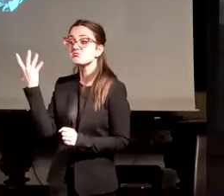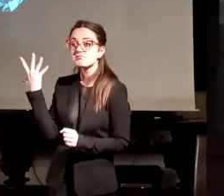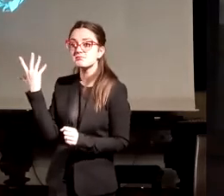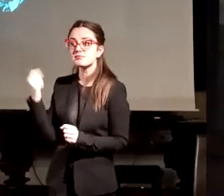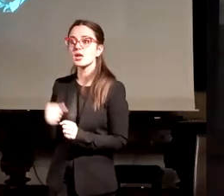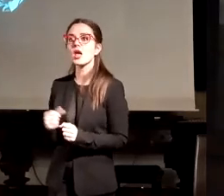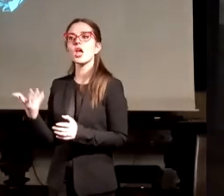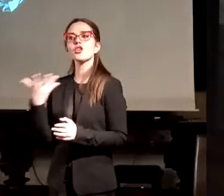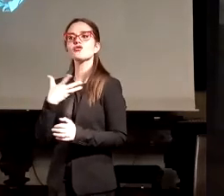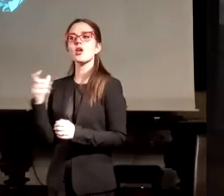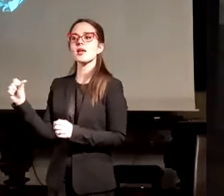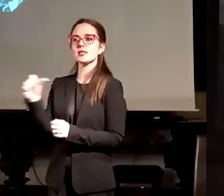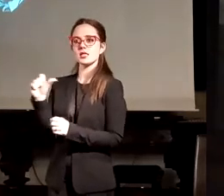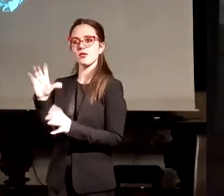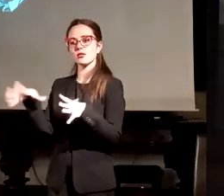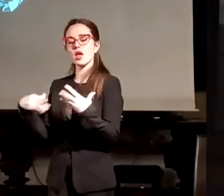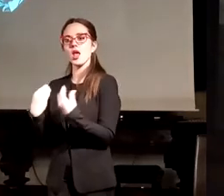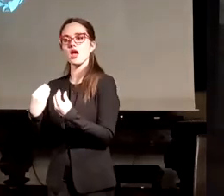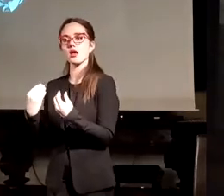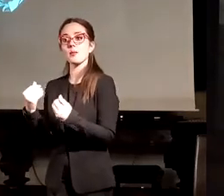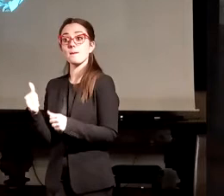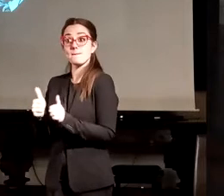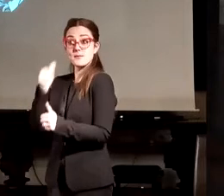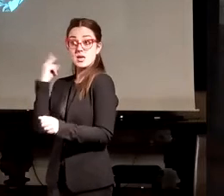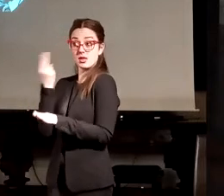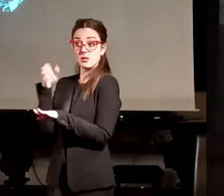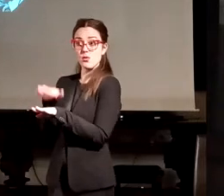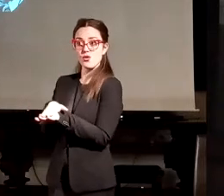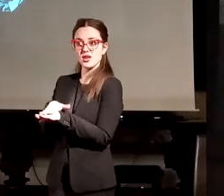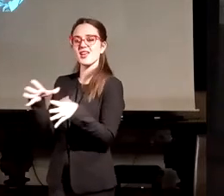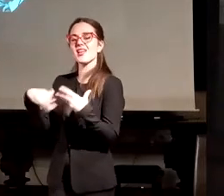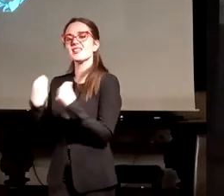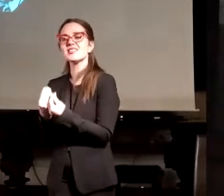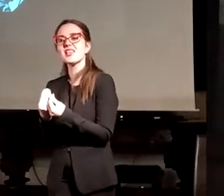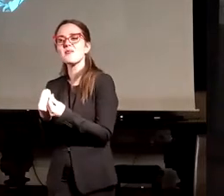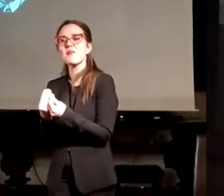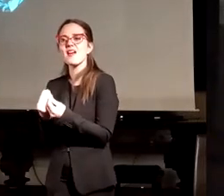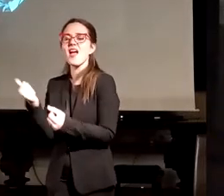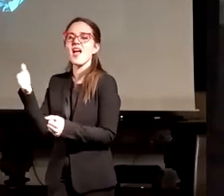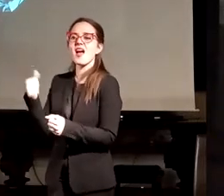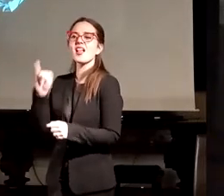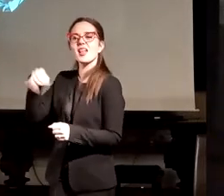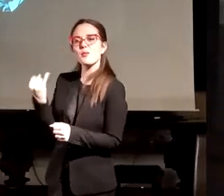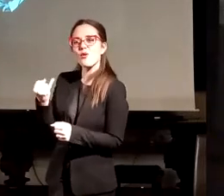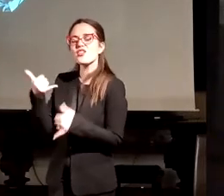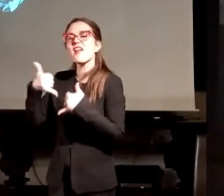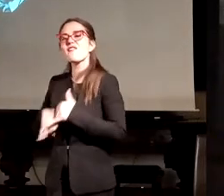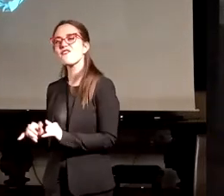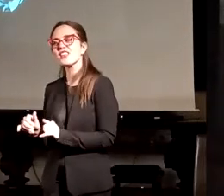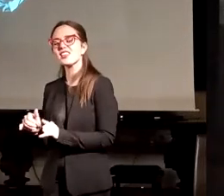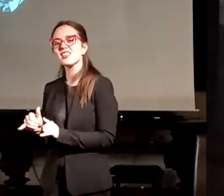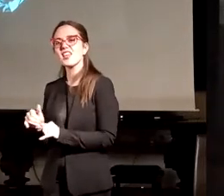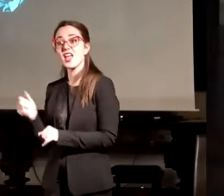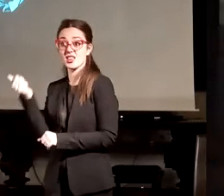stevenson un anno prima della morte a samoa con la moglie e le figlie di lei e cioè questa la faccia di quest uomo